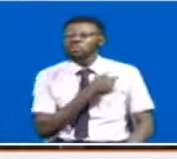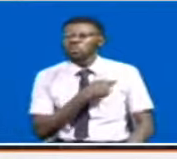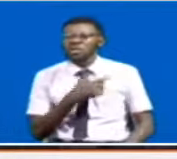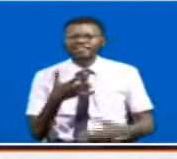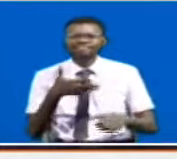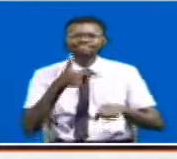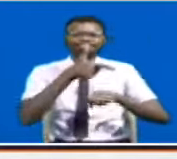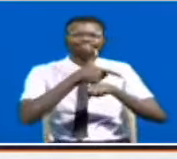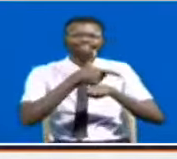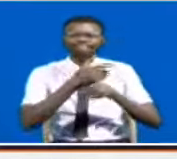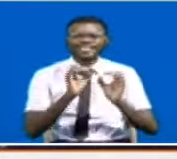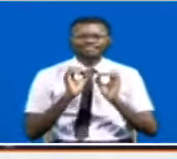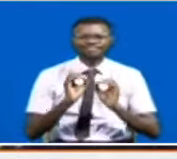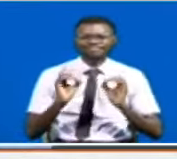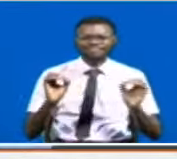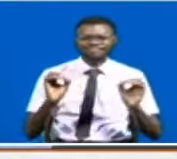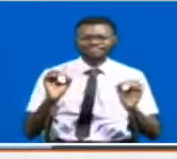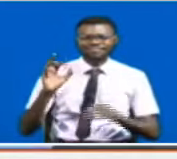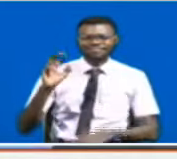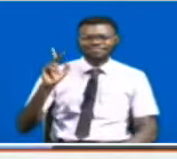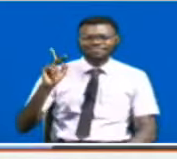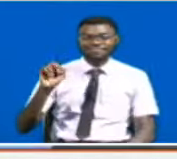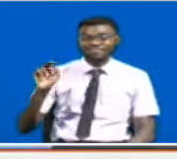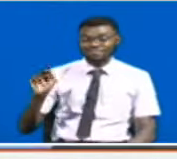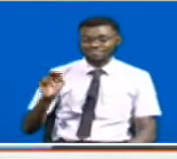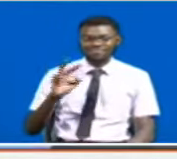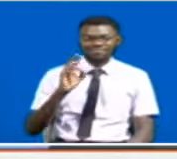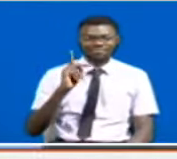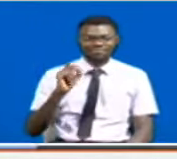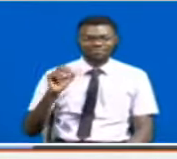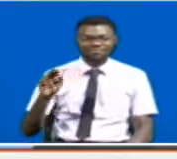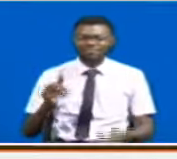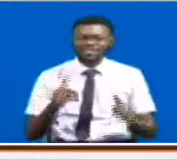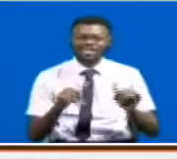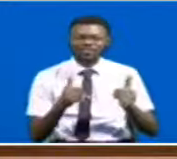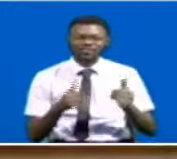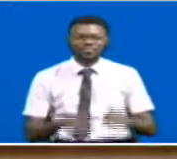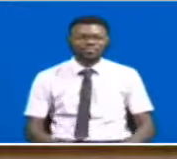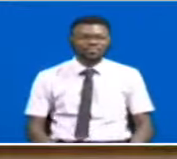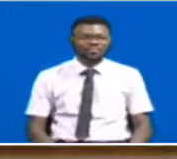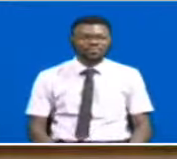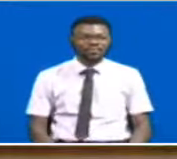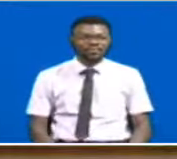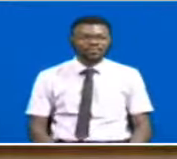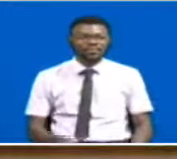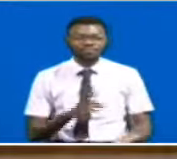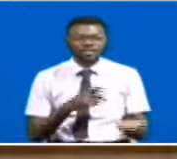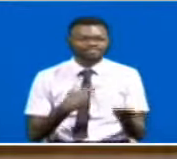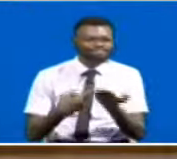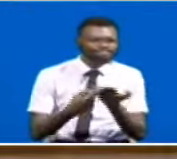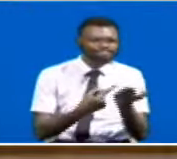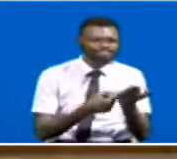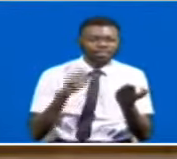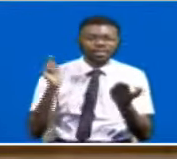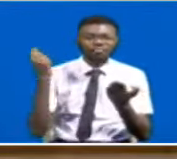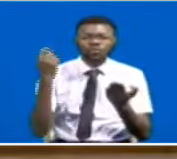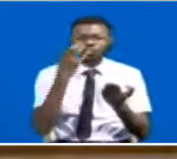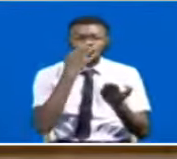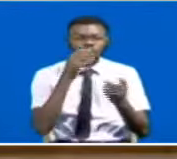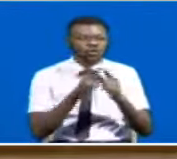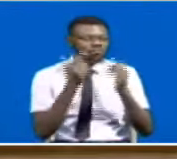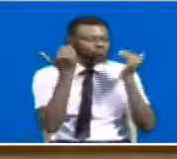ya tukio hilo. Ken Gashuhi, KTN News. Mtazamaji, mdahalo kati ya Rais William Ruto na Jaji